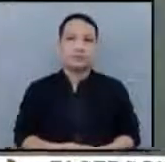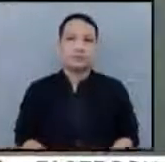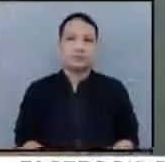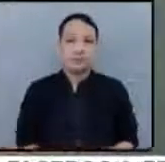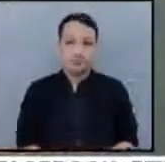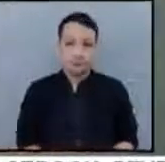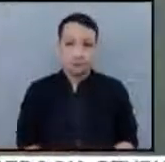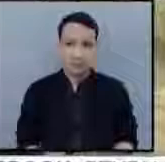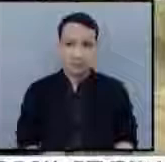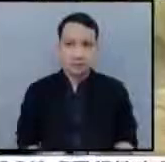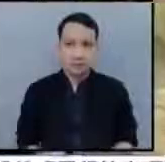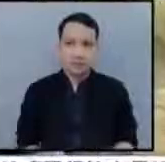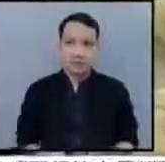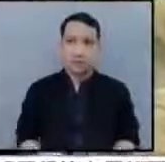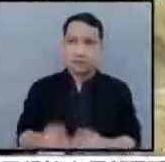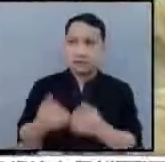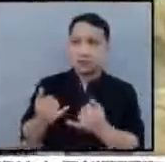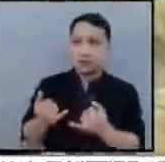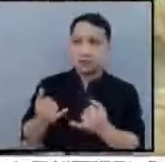Sa ngayon, tinatayang